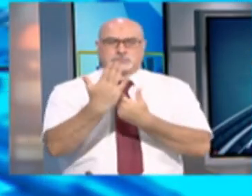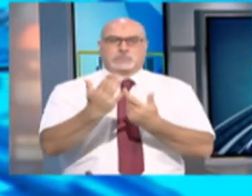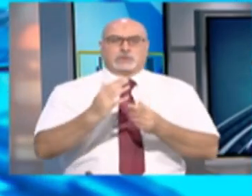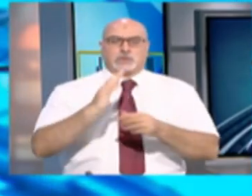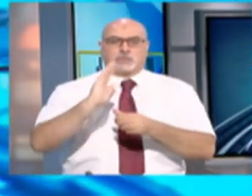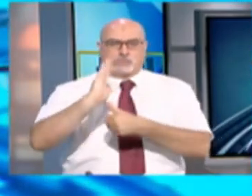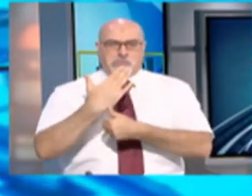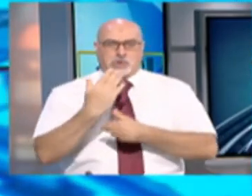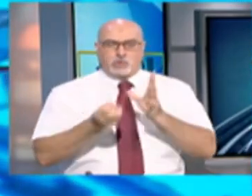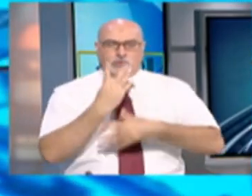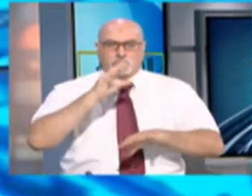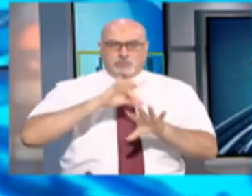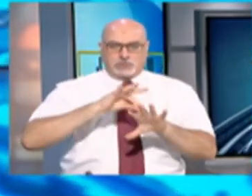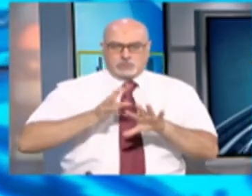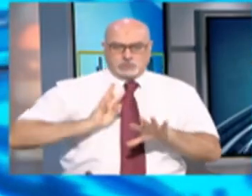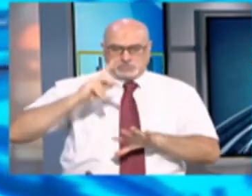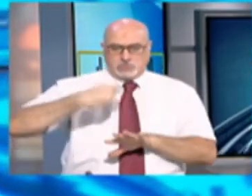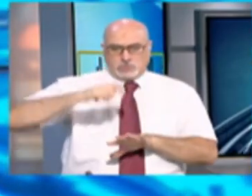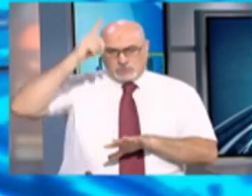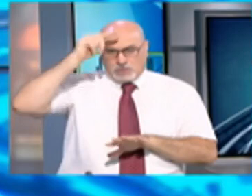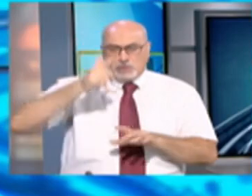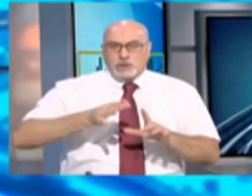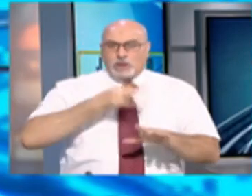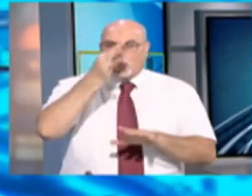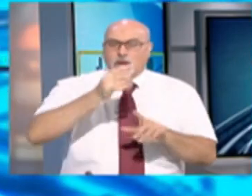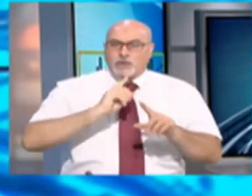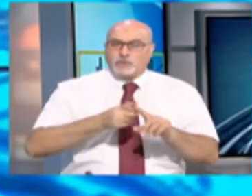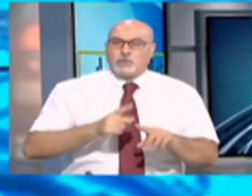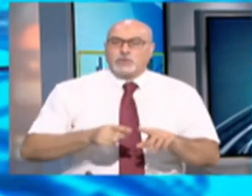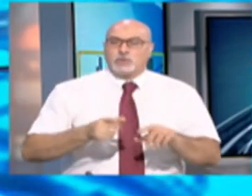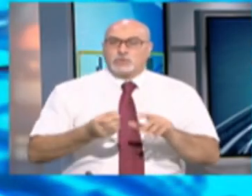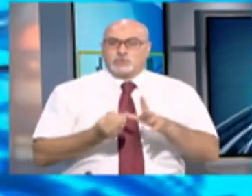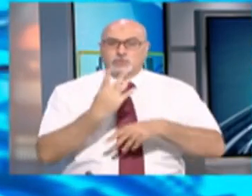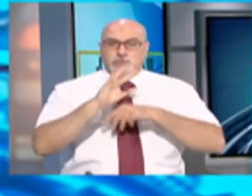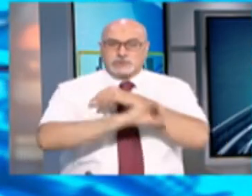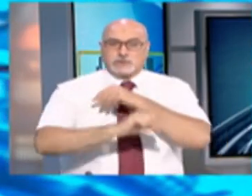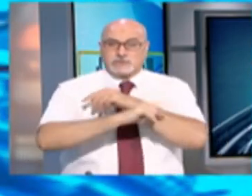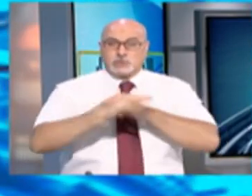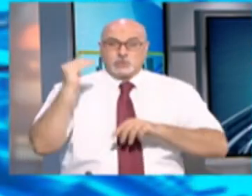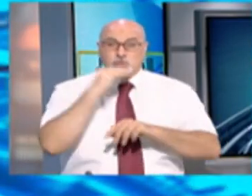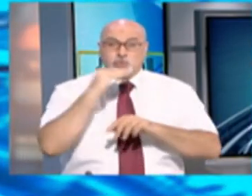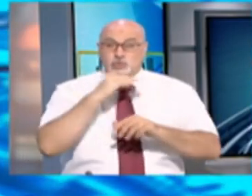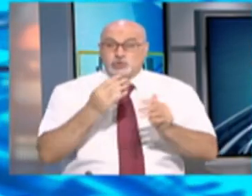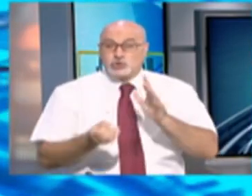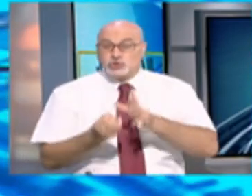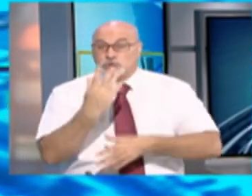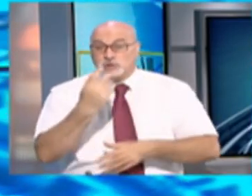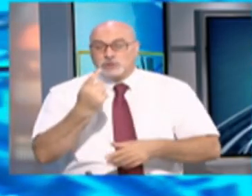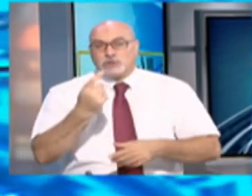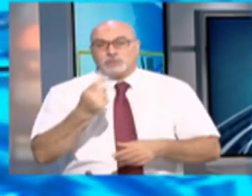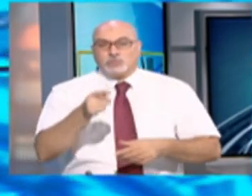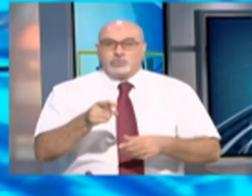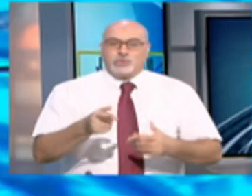المستشفى الجديد، أكد رئيس الجمهورية على ضرورة توفير مصالح استعجالية جديدة لتخفيف الضغط